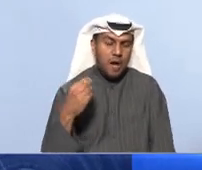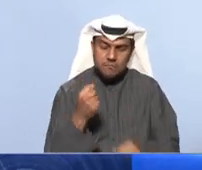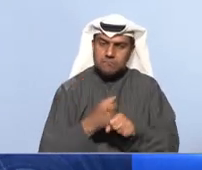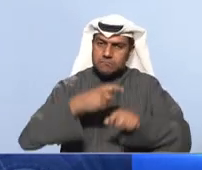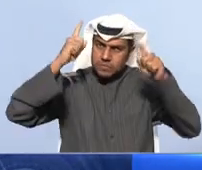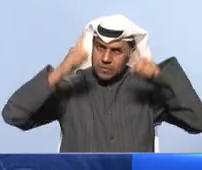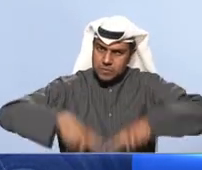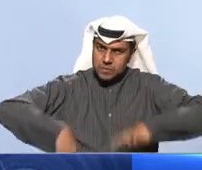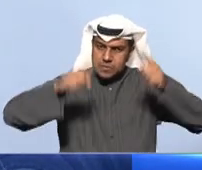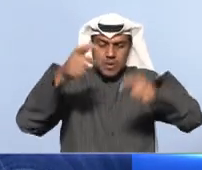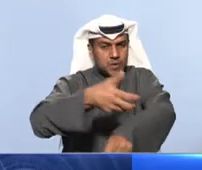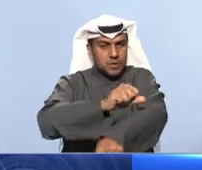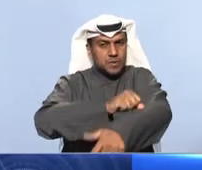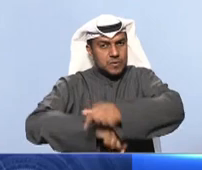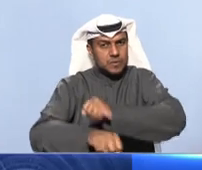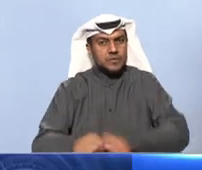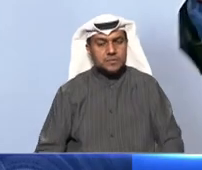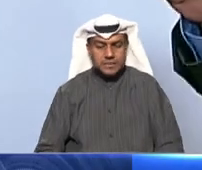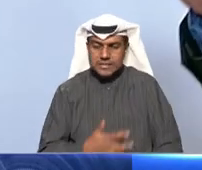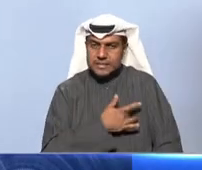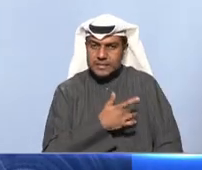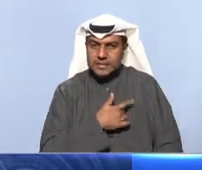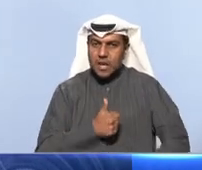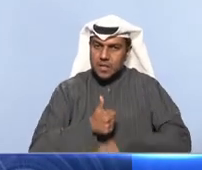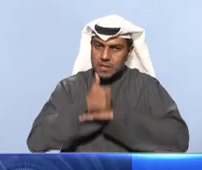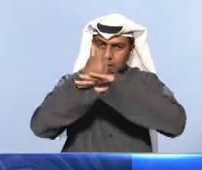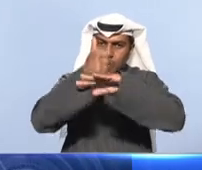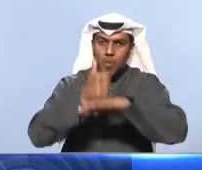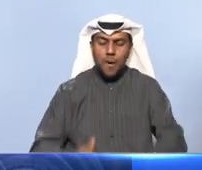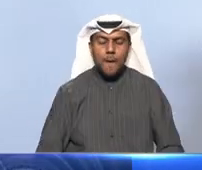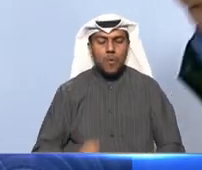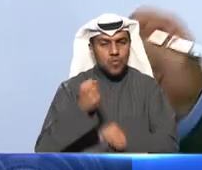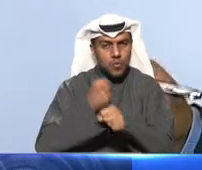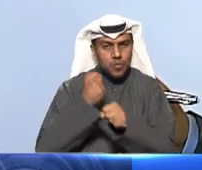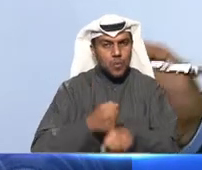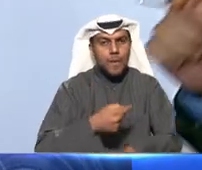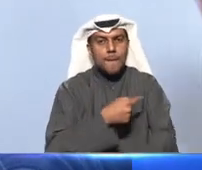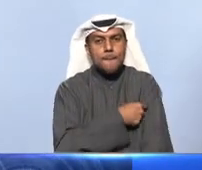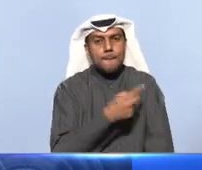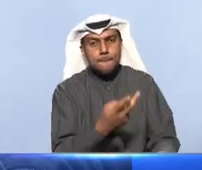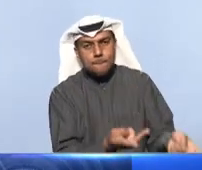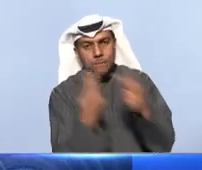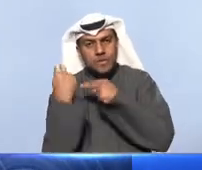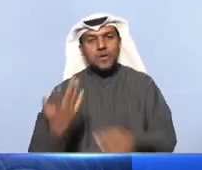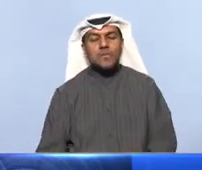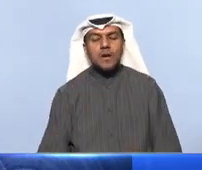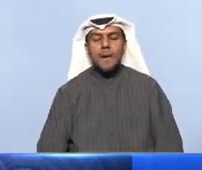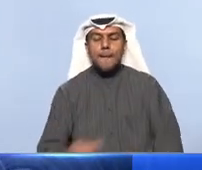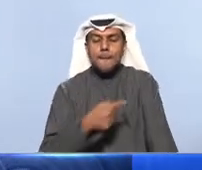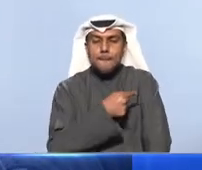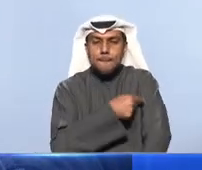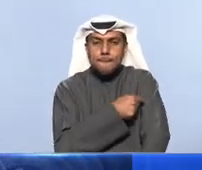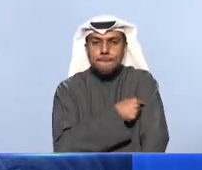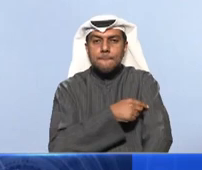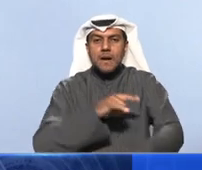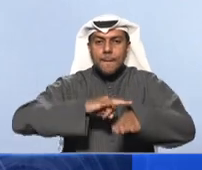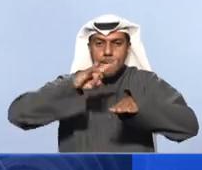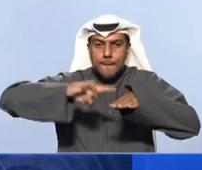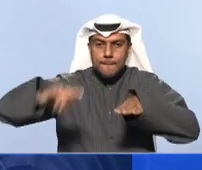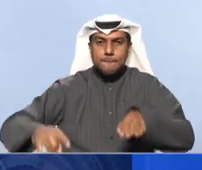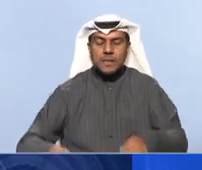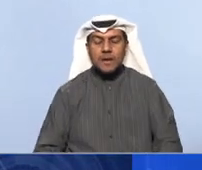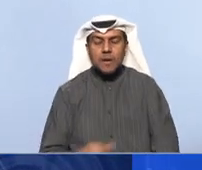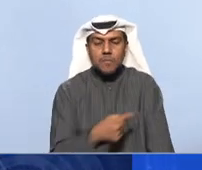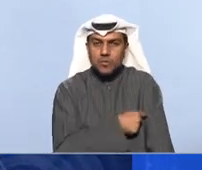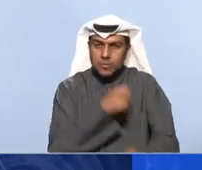يعملون ما بين المراكز وما بين المستشفيات وما بين المطار وما بين مراكز الحجر الصحي. أود